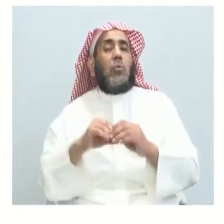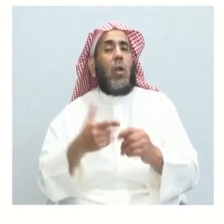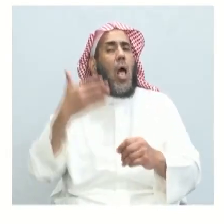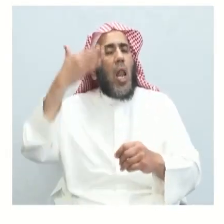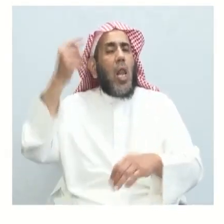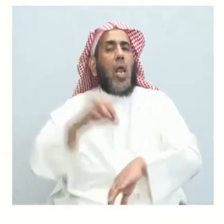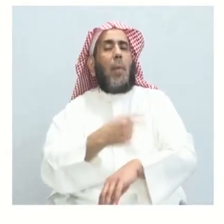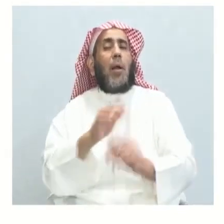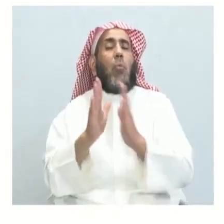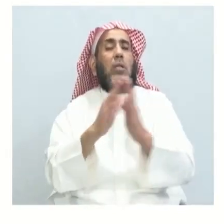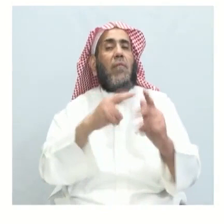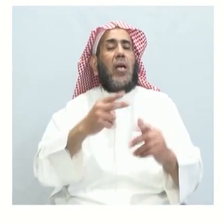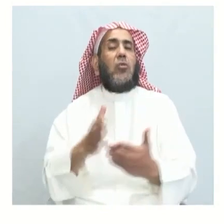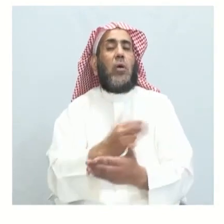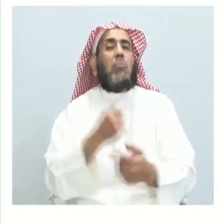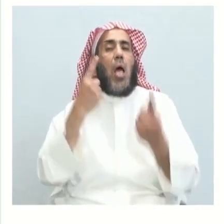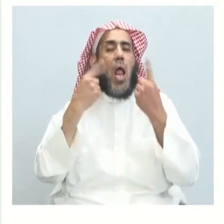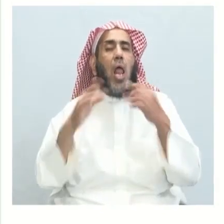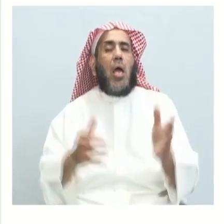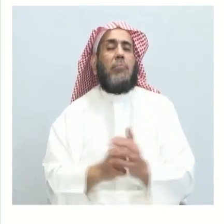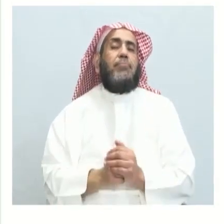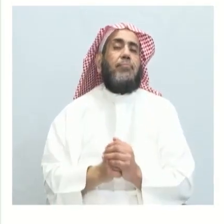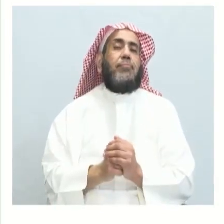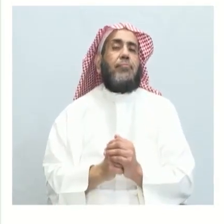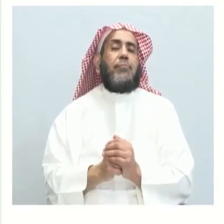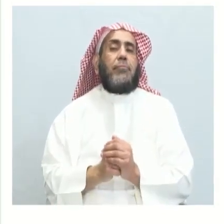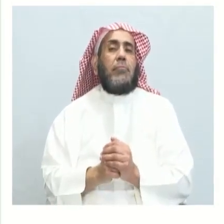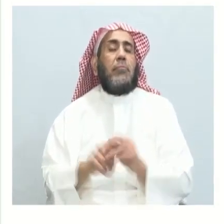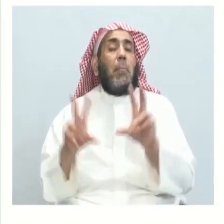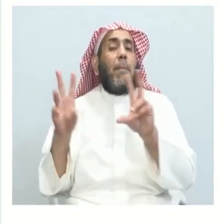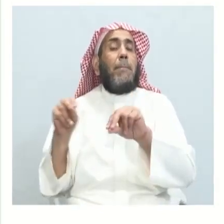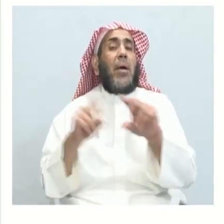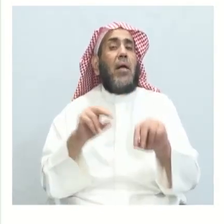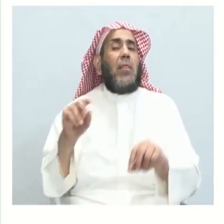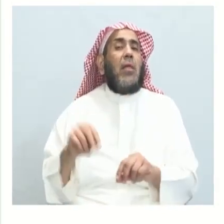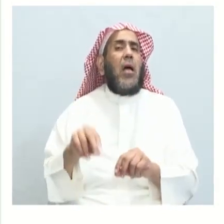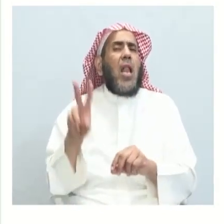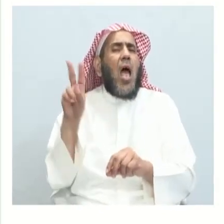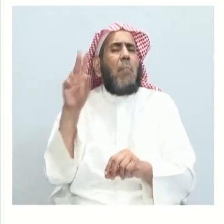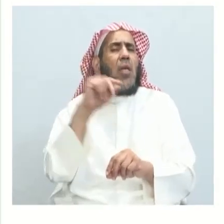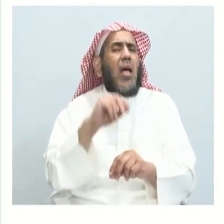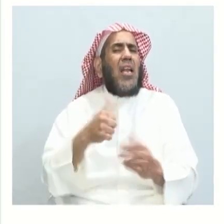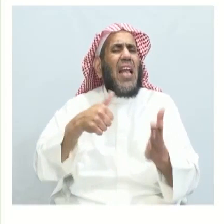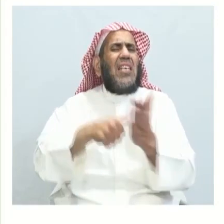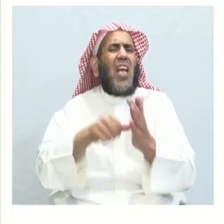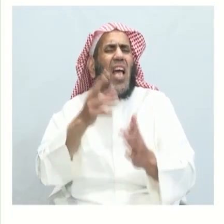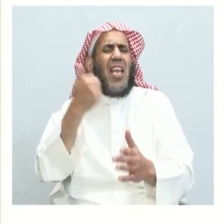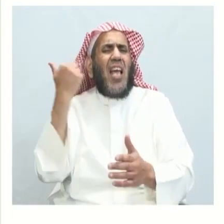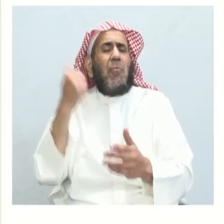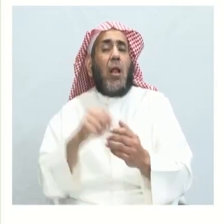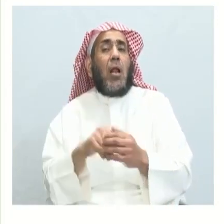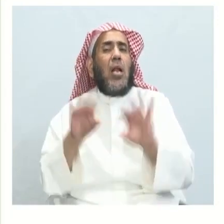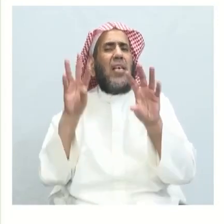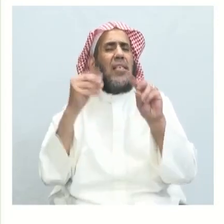خبره محدده في احد جوانب الحياه بعض الامثال الجاهليه هنا طائفه من الامثال الجاهليه